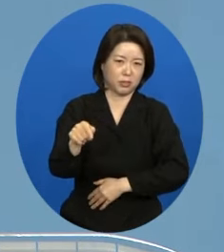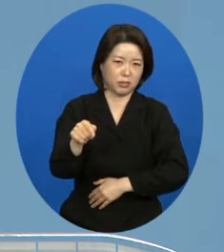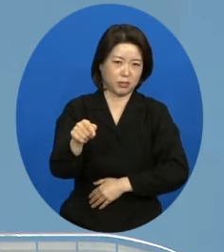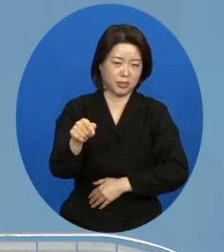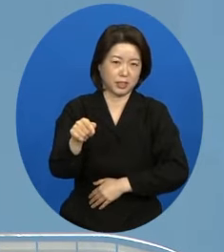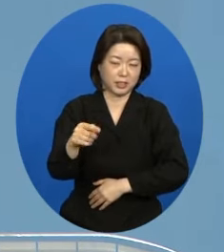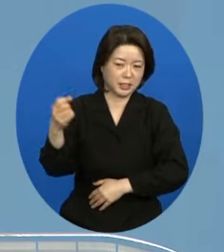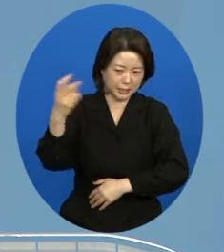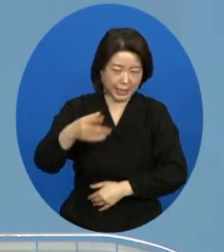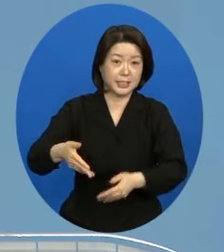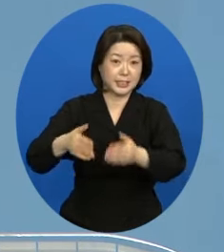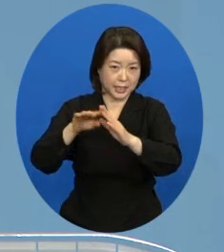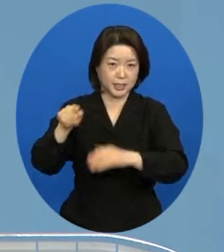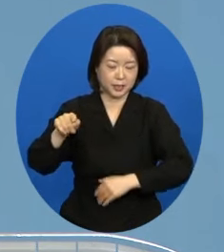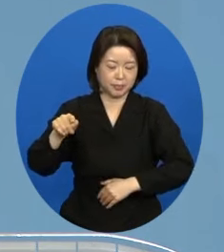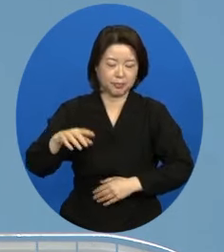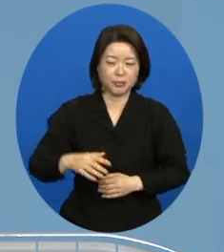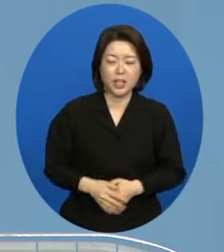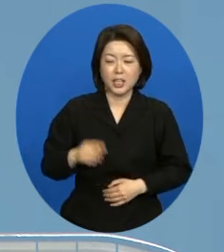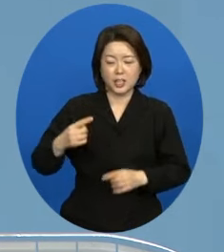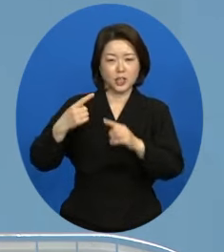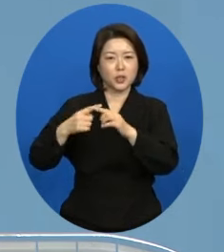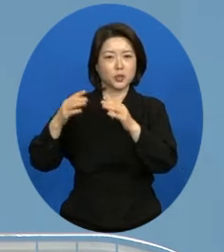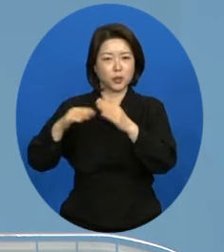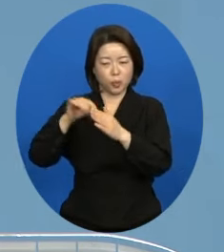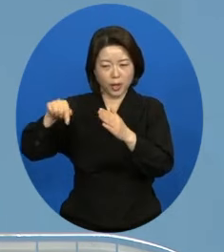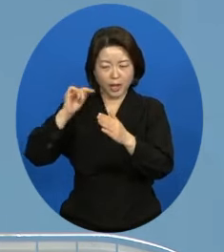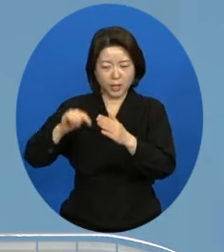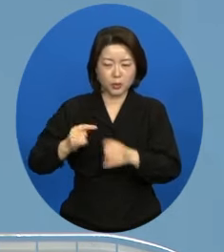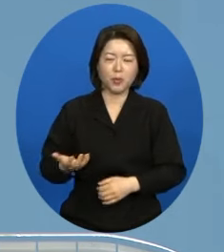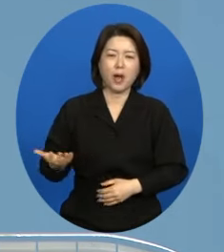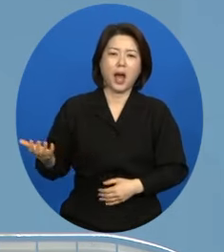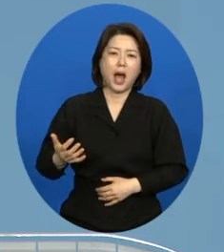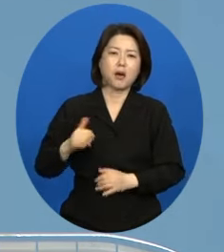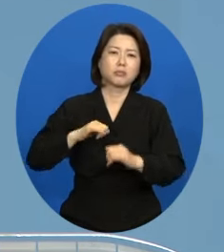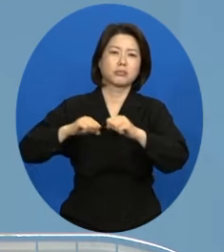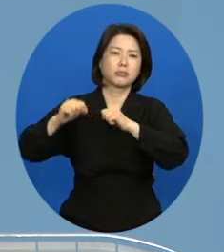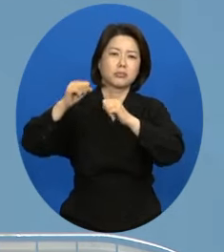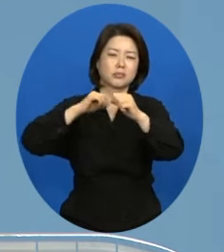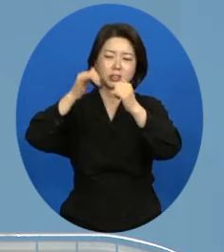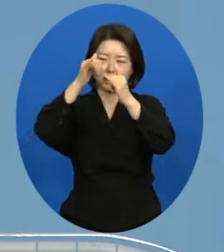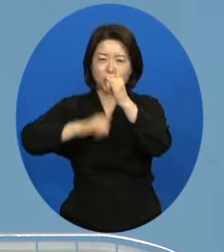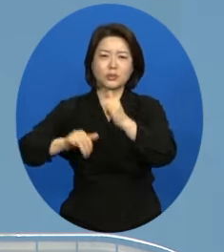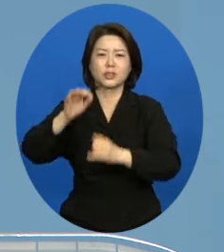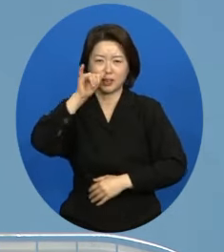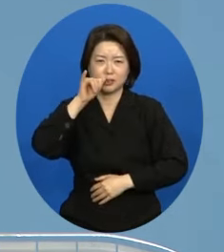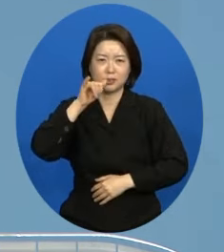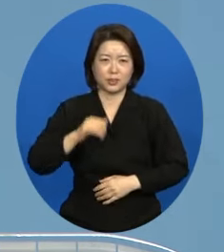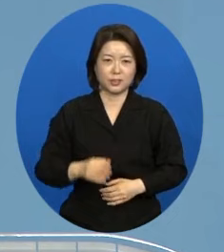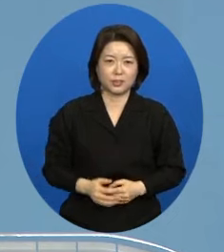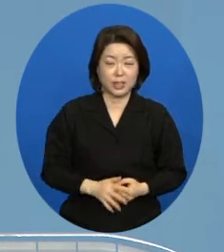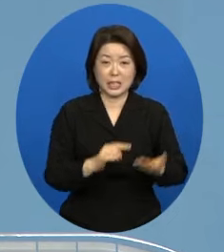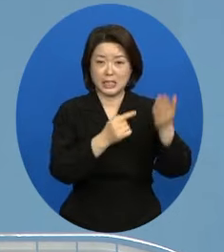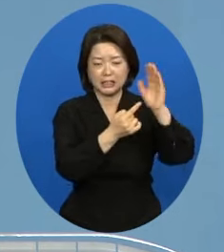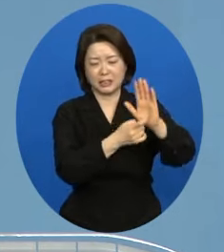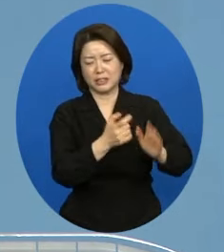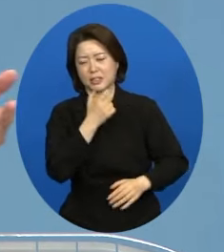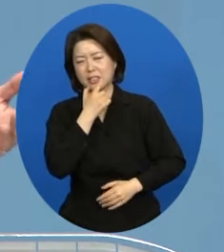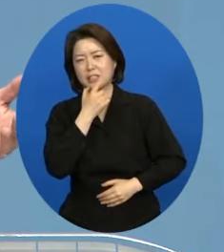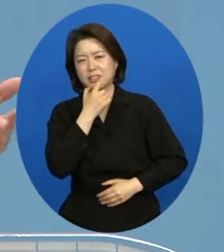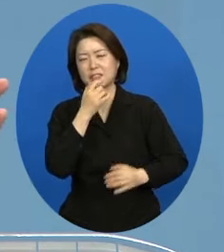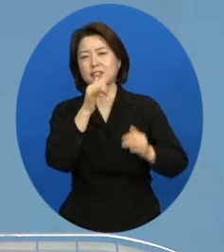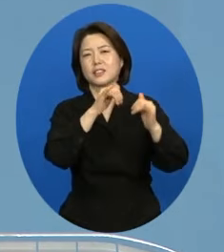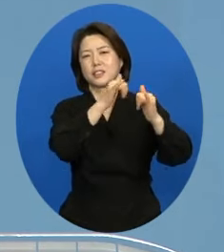두 번째는이 교회도 역시 아픈 역사가 있기 때문에 드러내기 쉽지 않은 역사가 있기 때문에 그렇습니다